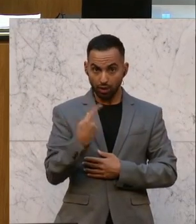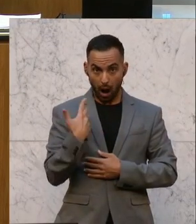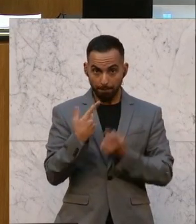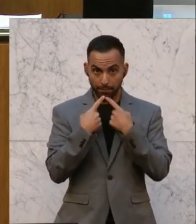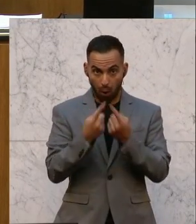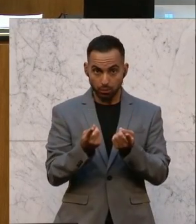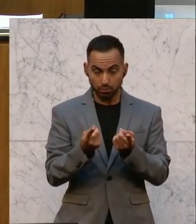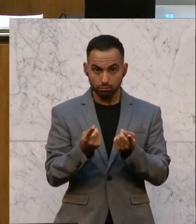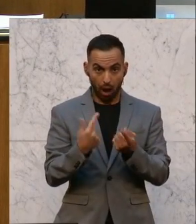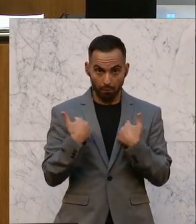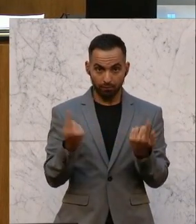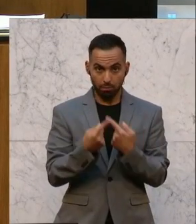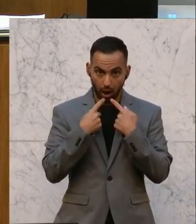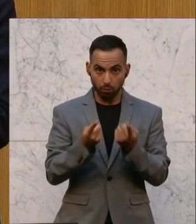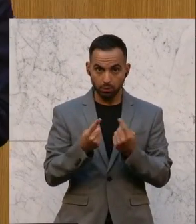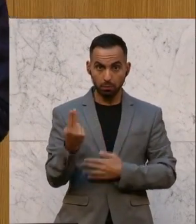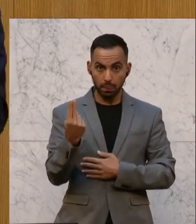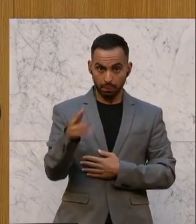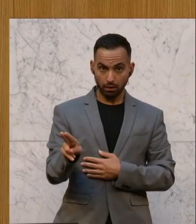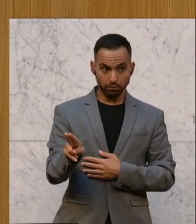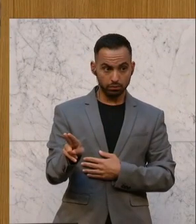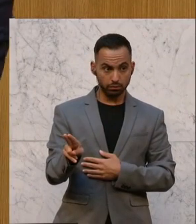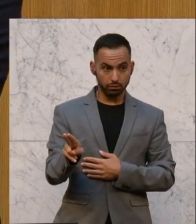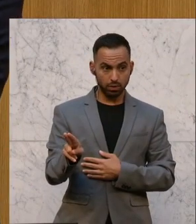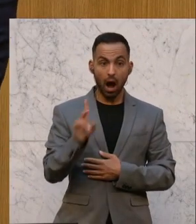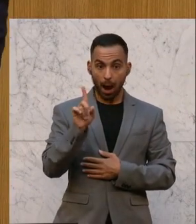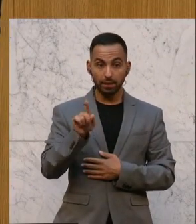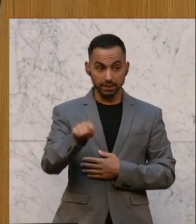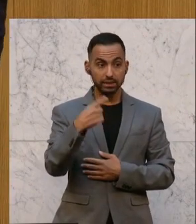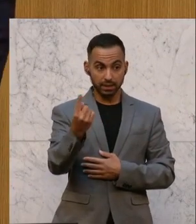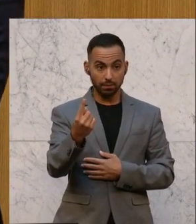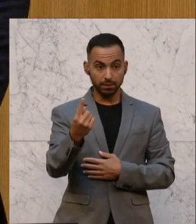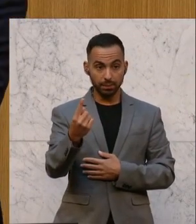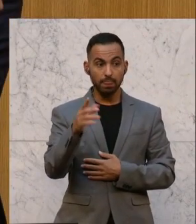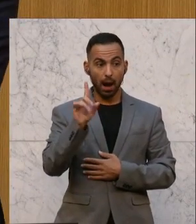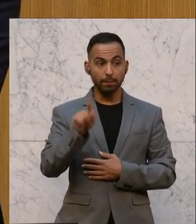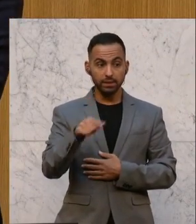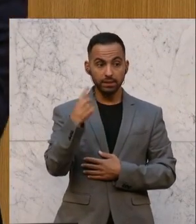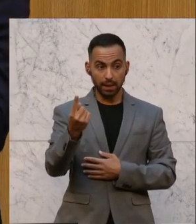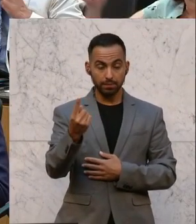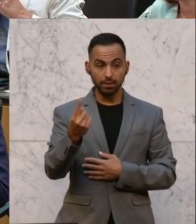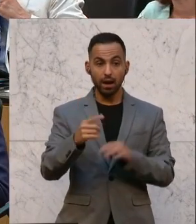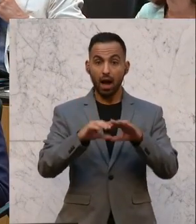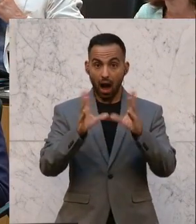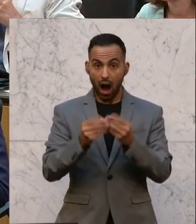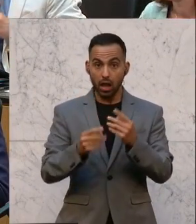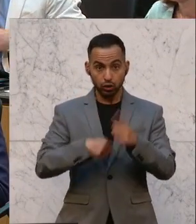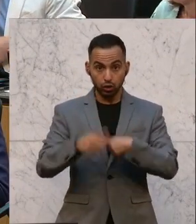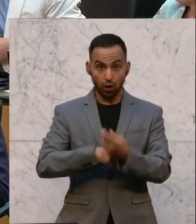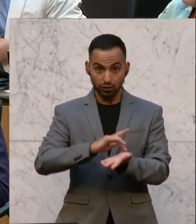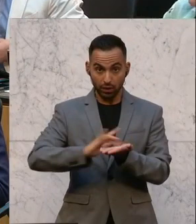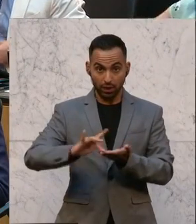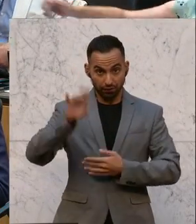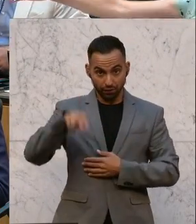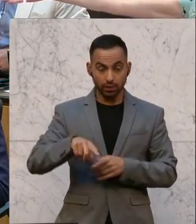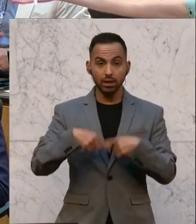behauptet? Haben wir das behauptet? Nein. Aber Sie trauen sich, dass alles gut läuft in Wien, dass es keine Probleme gibt, dann sollten